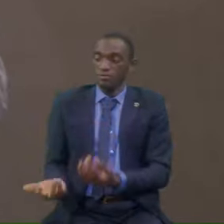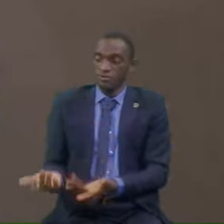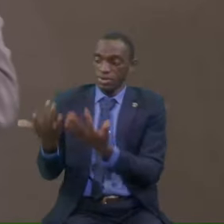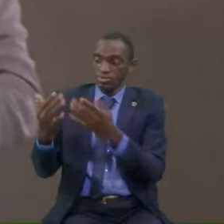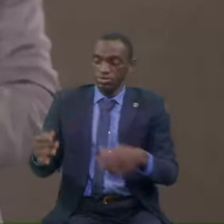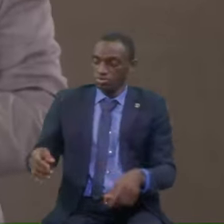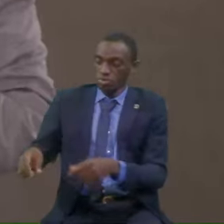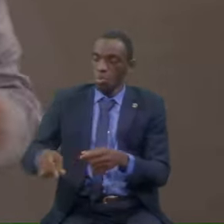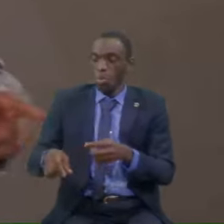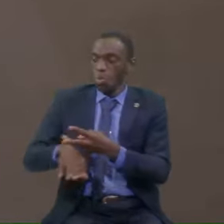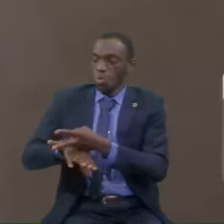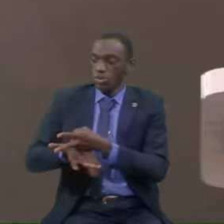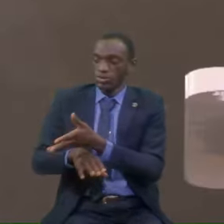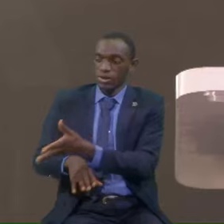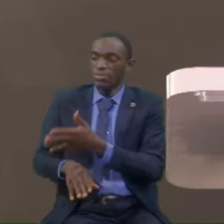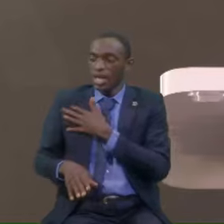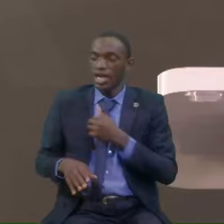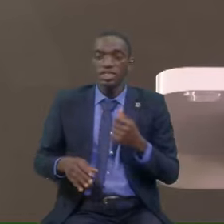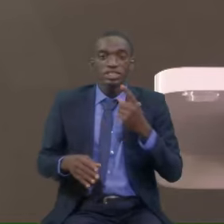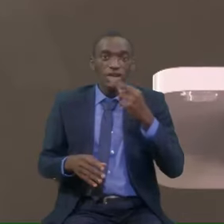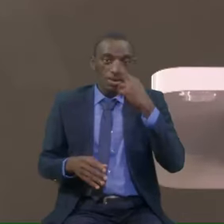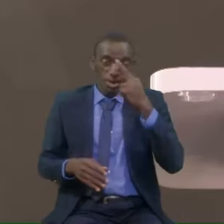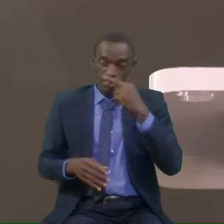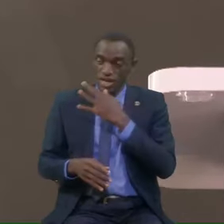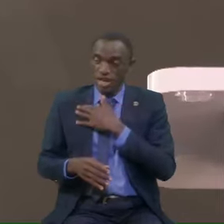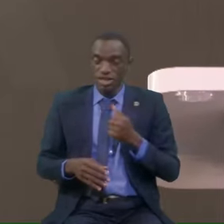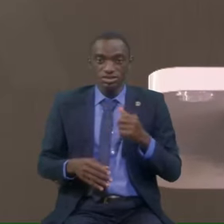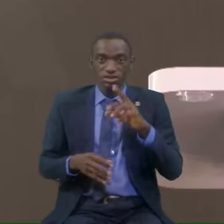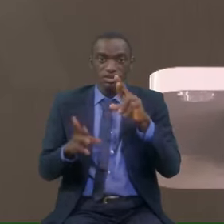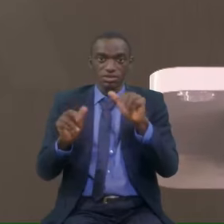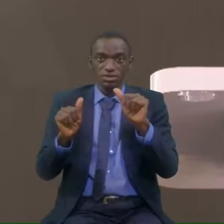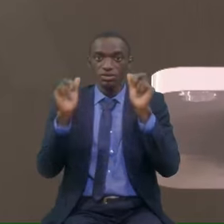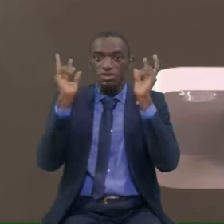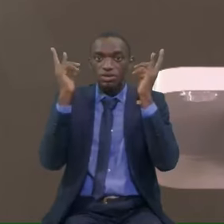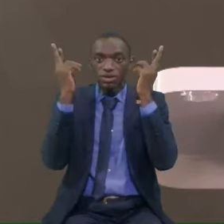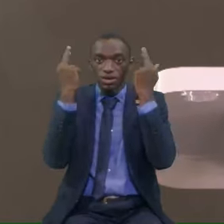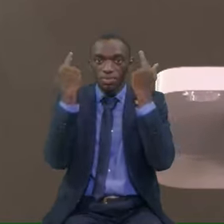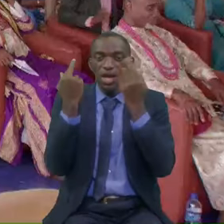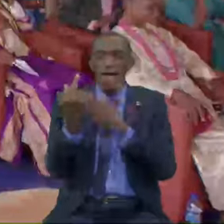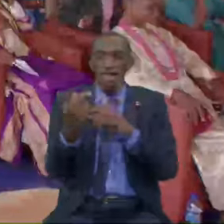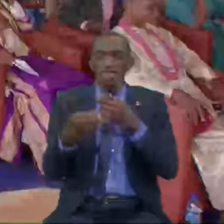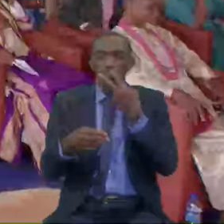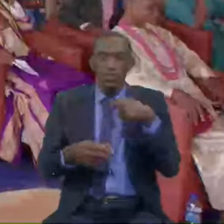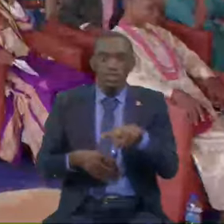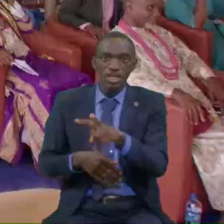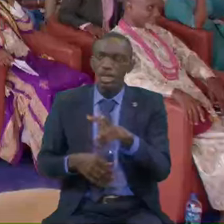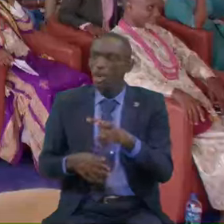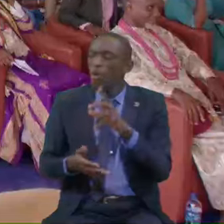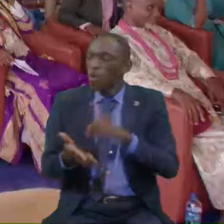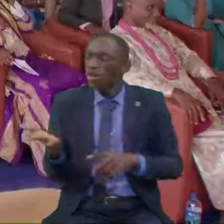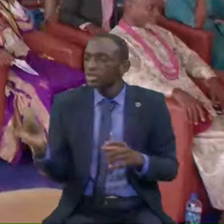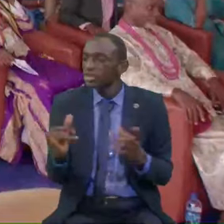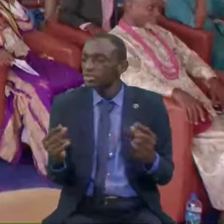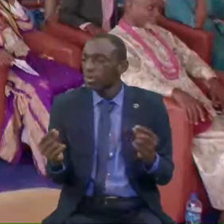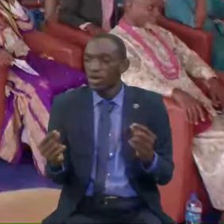brûler. Et tous ces rats, souris, qui sont cachés dedans, qu'est-ce qu'ils font quand le feu commence à brûler?